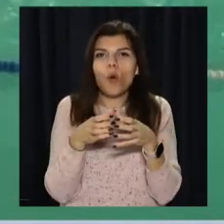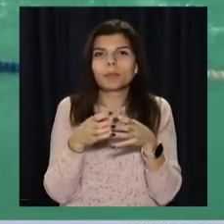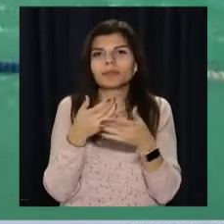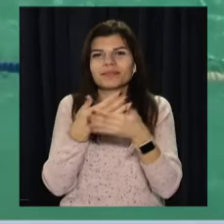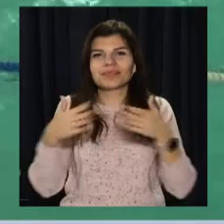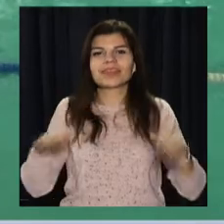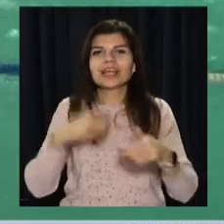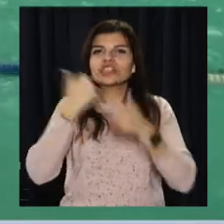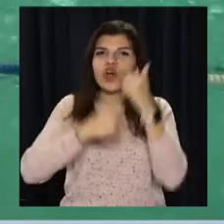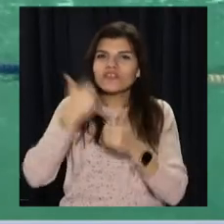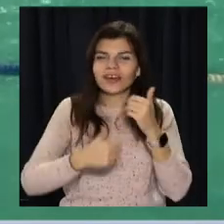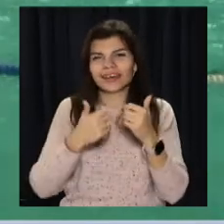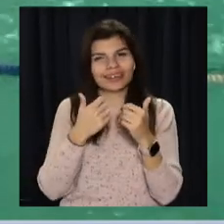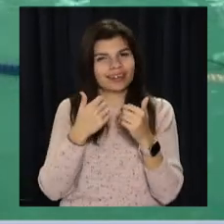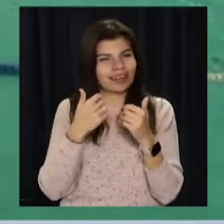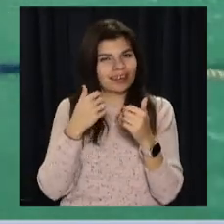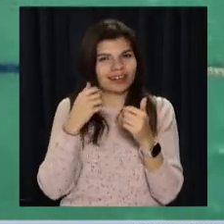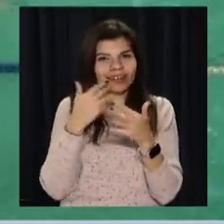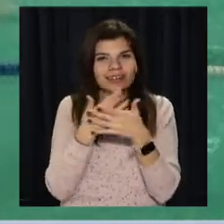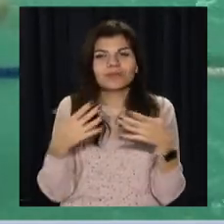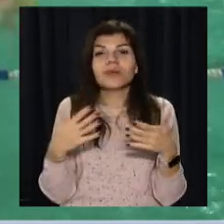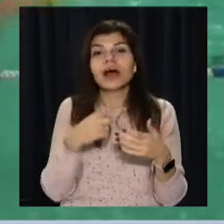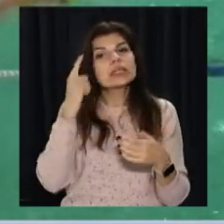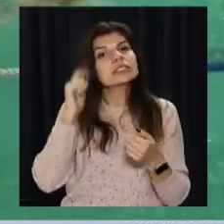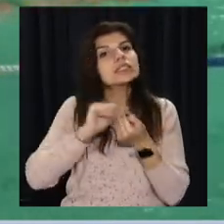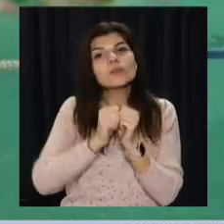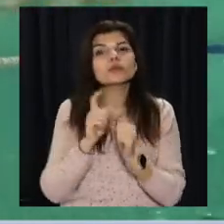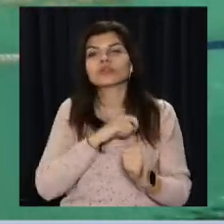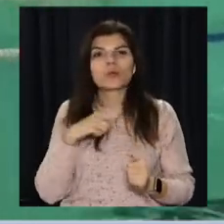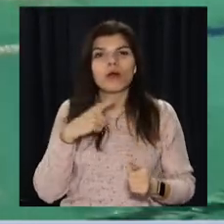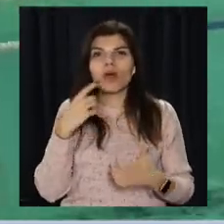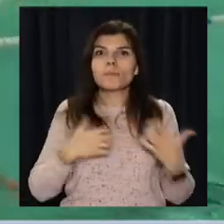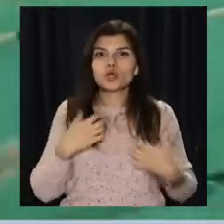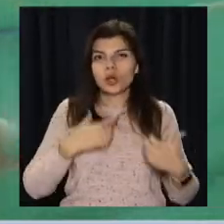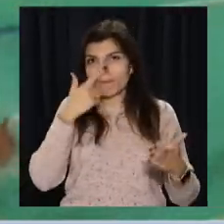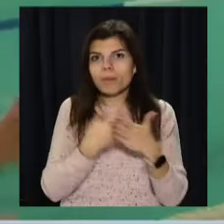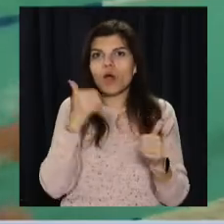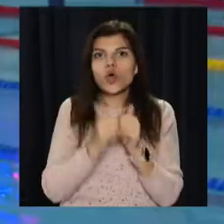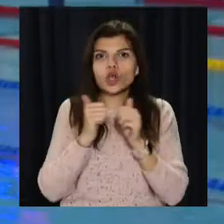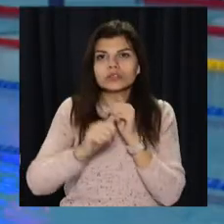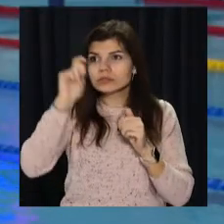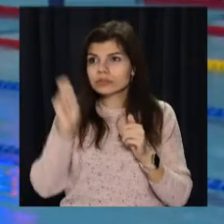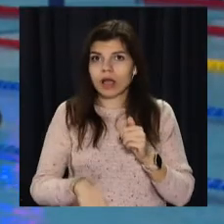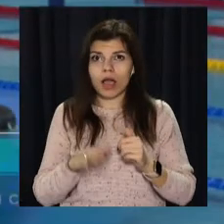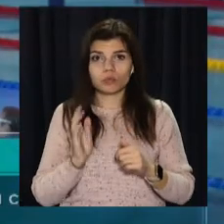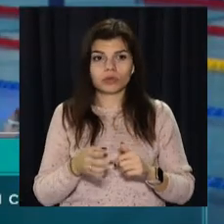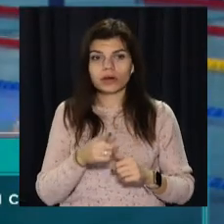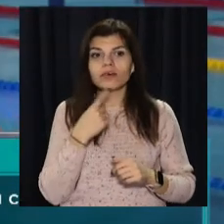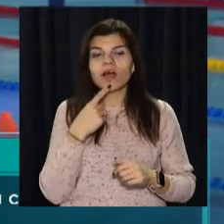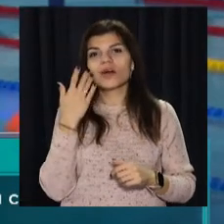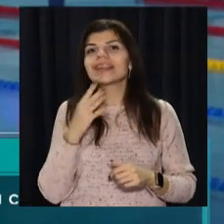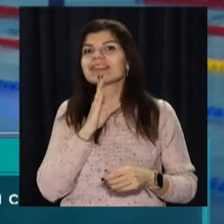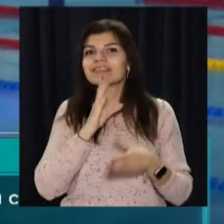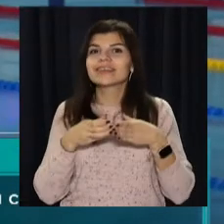і естафетах. Натомість найбільше запам'яталося спортсмену хвилювання перед кожним стартом. Були запливи дівчинок,